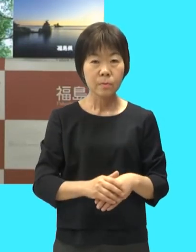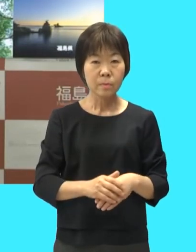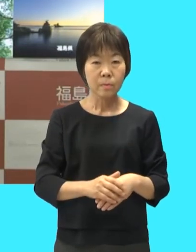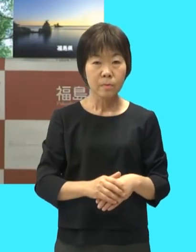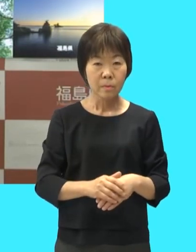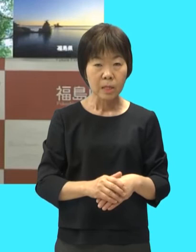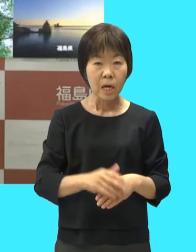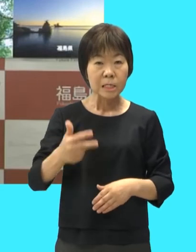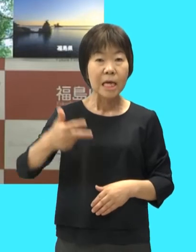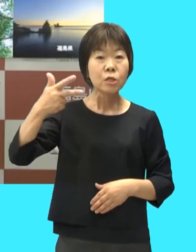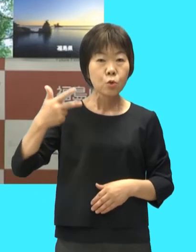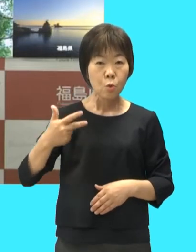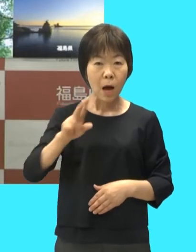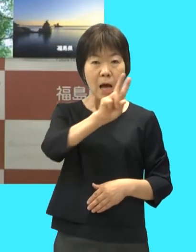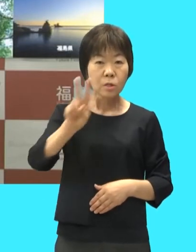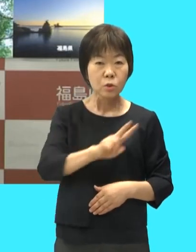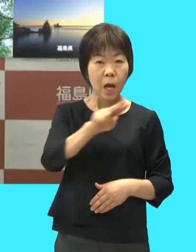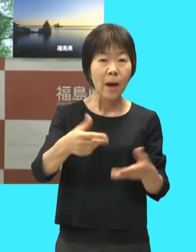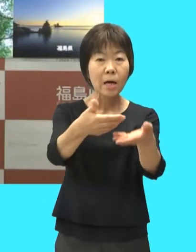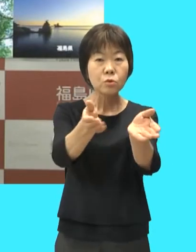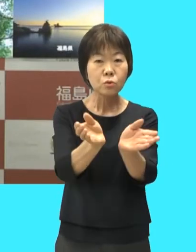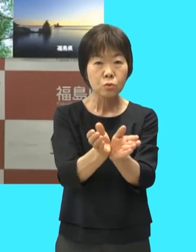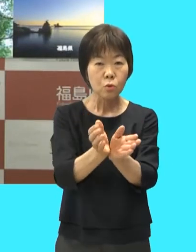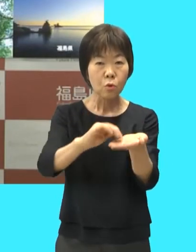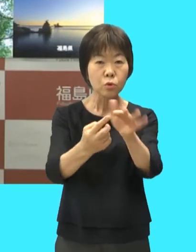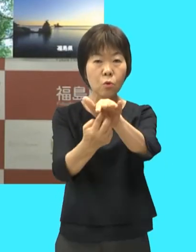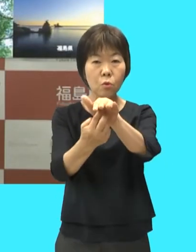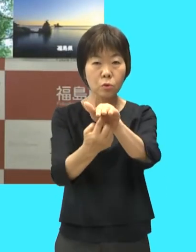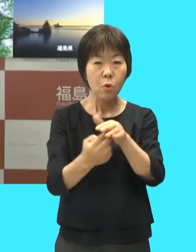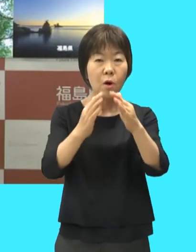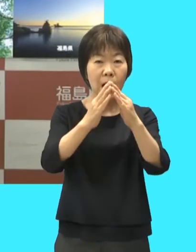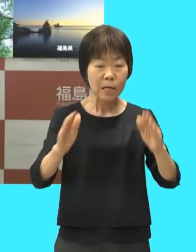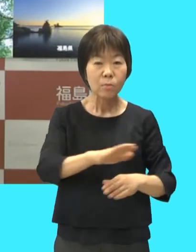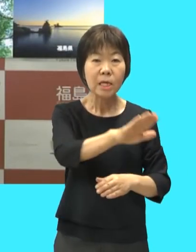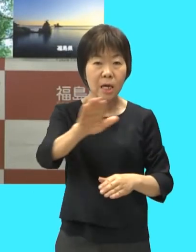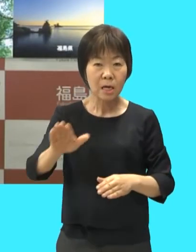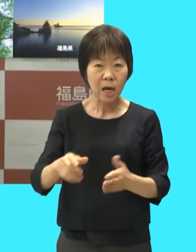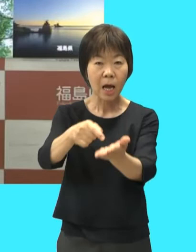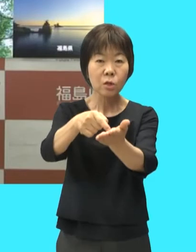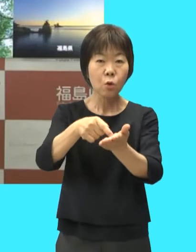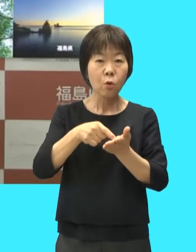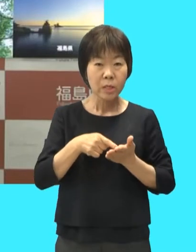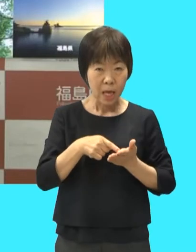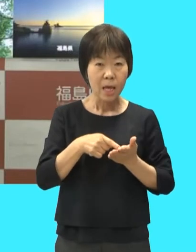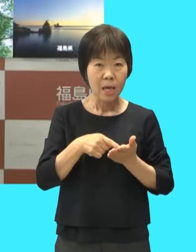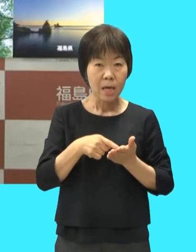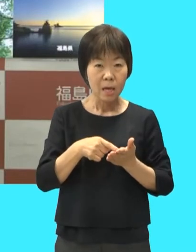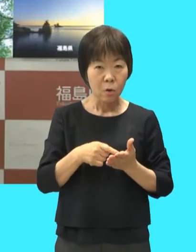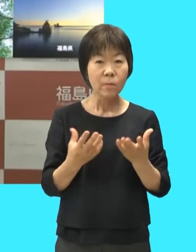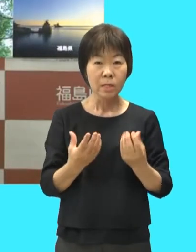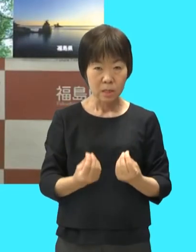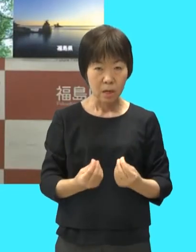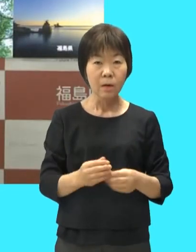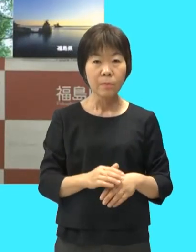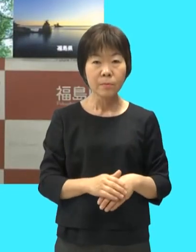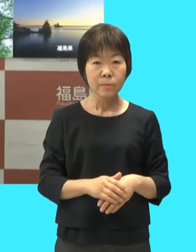また先週は双葉郡の町村会の皆さんからそういった要請を直接伺ったところであ